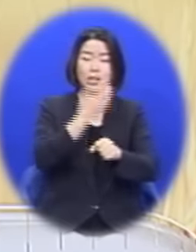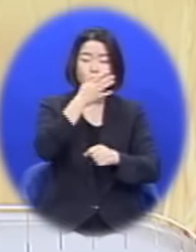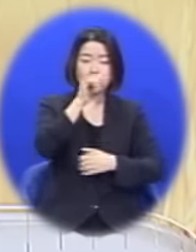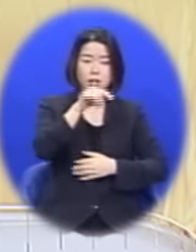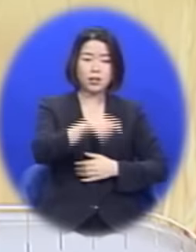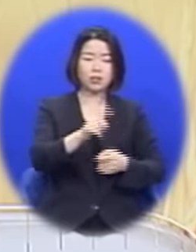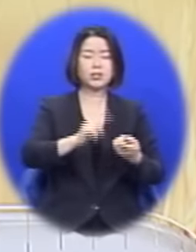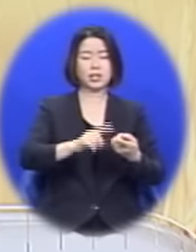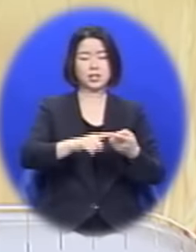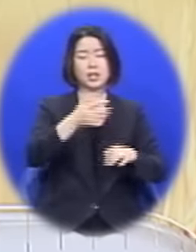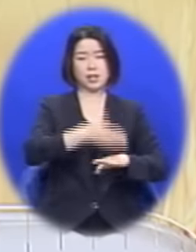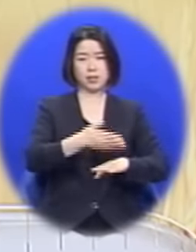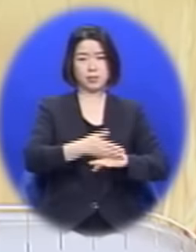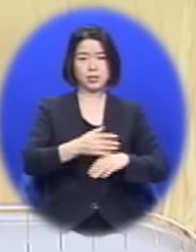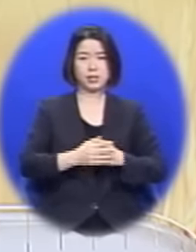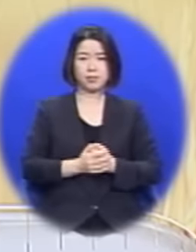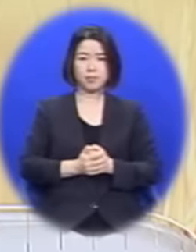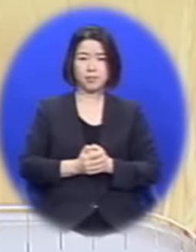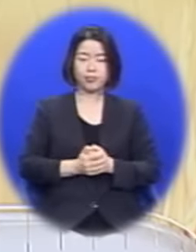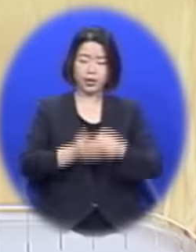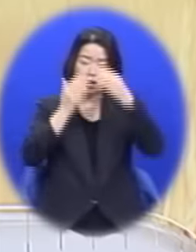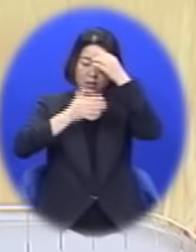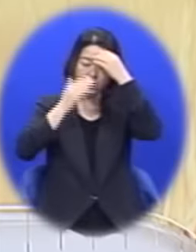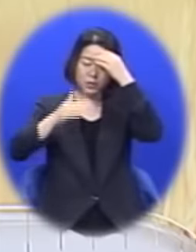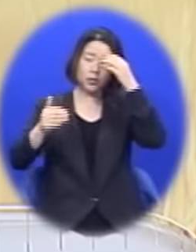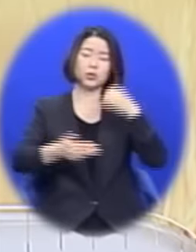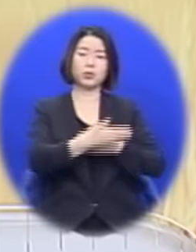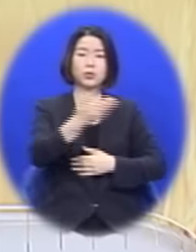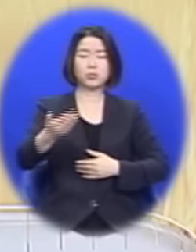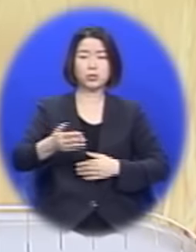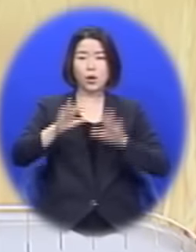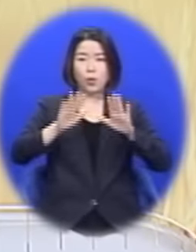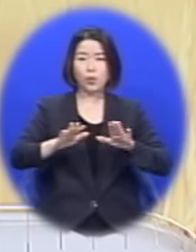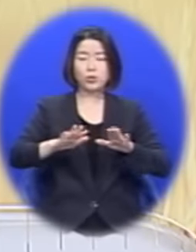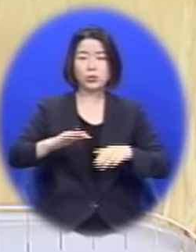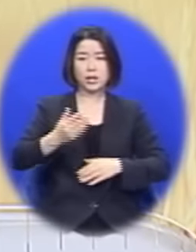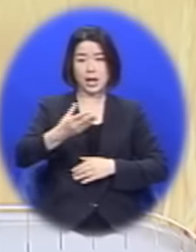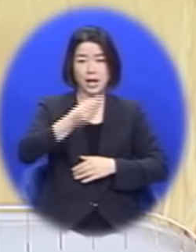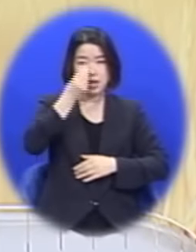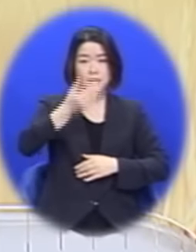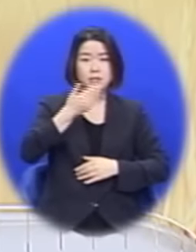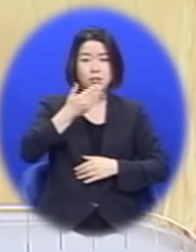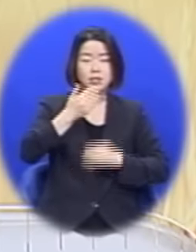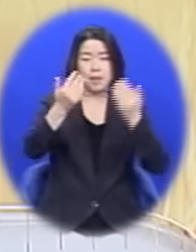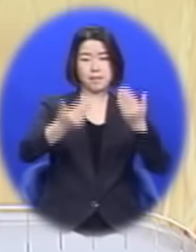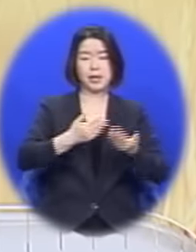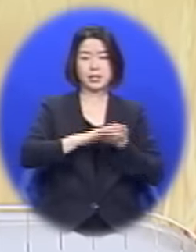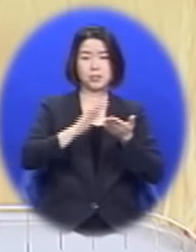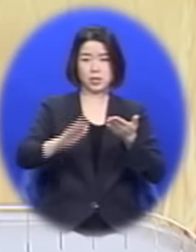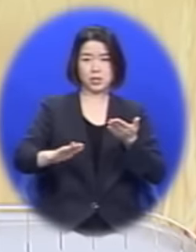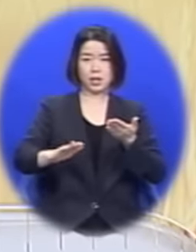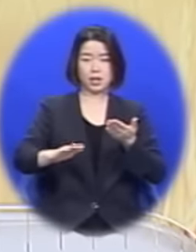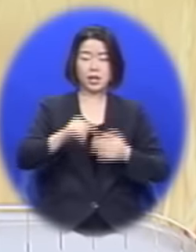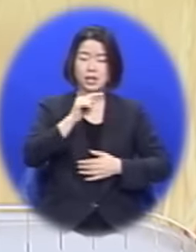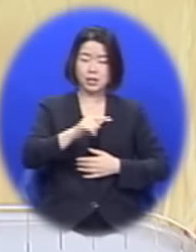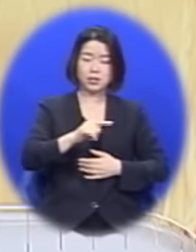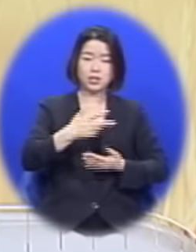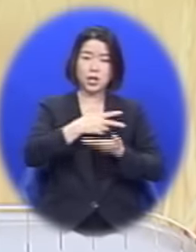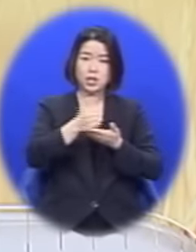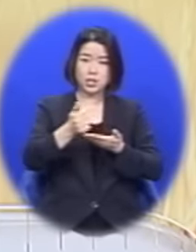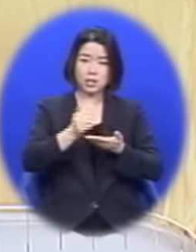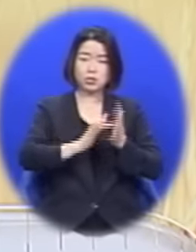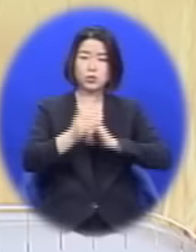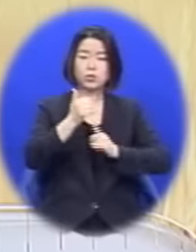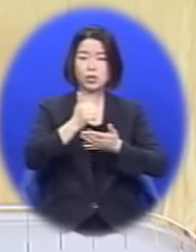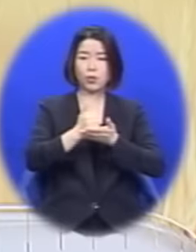성도 여러분, 오늘 우리가 성찬을 받습니다. 성찬은 주 예수님과 우리가 하나가 되었음을 하나님이